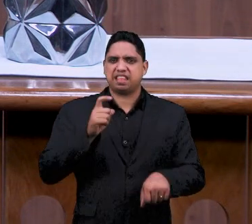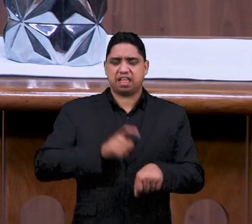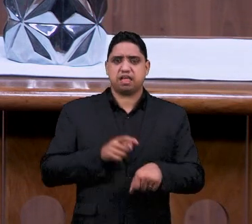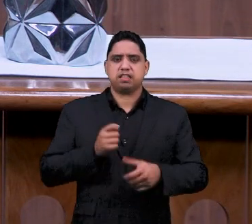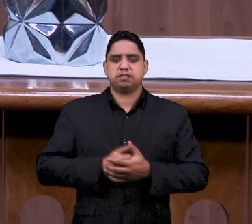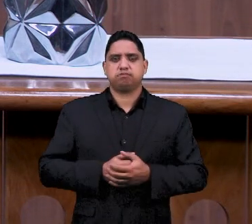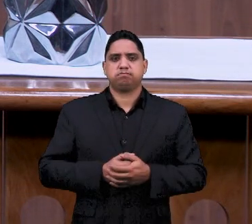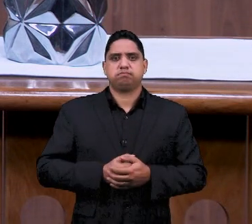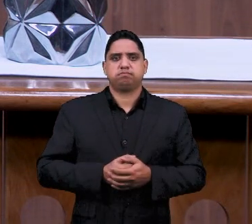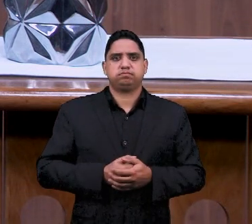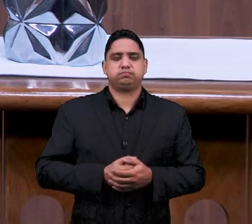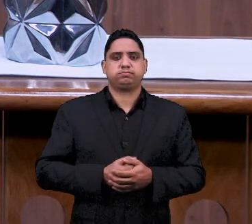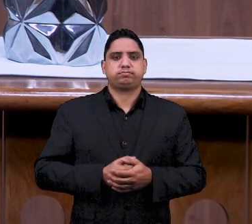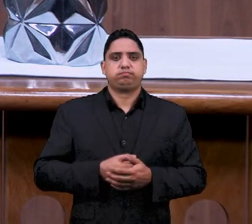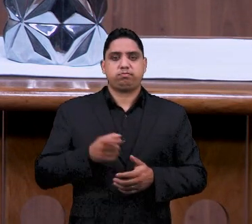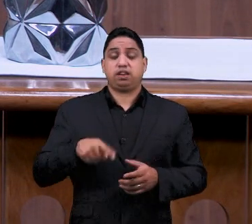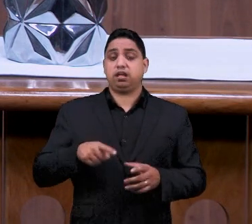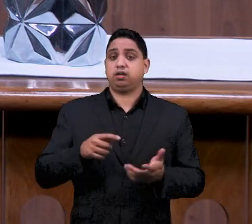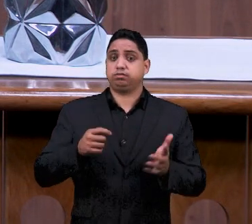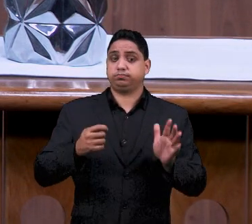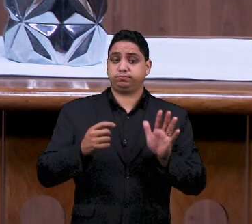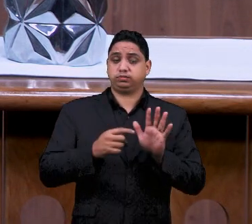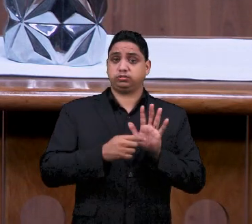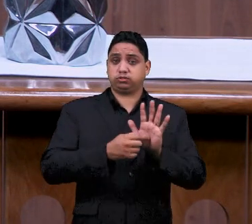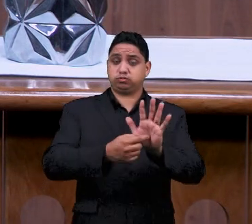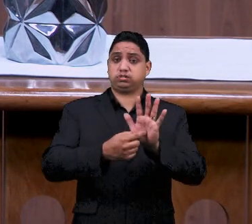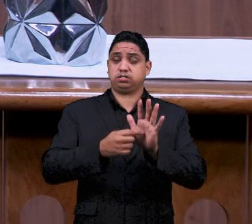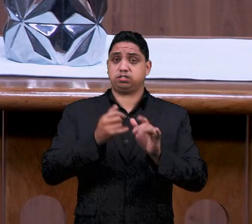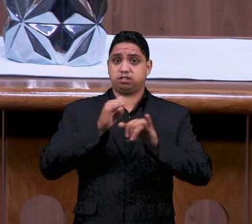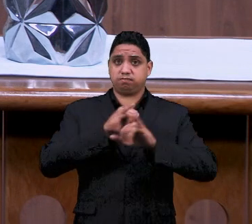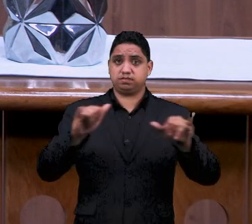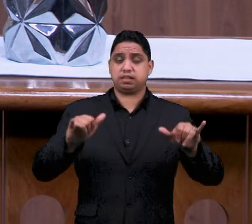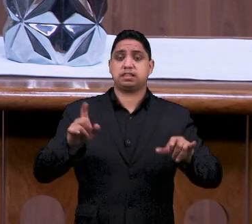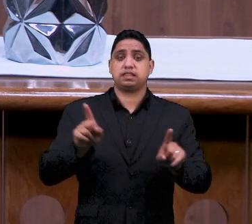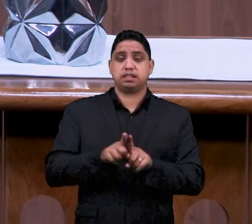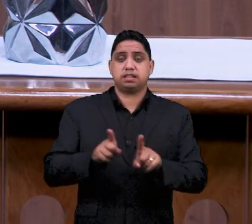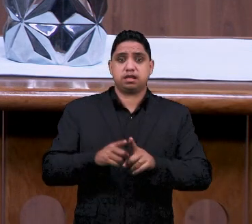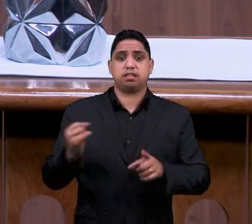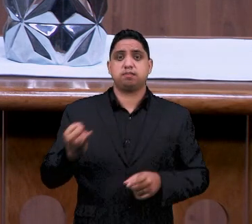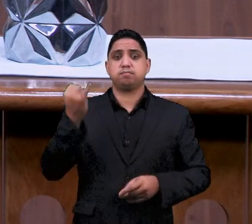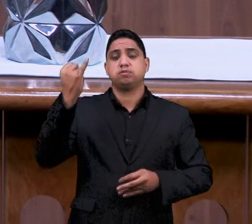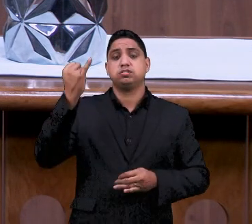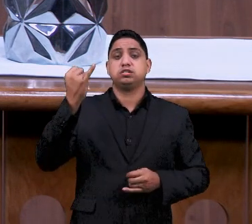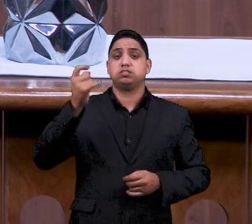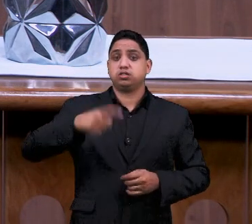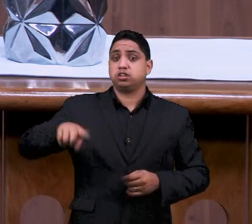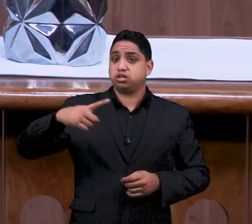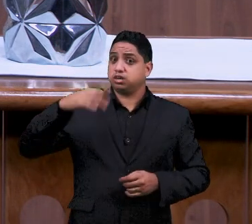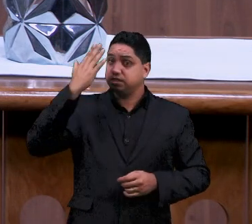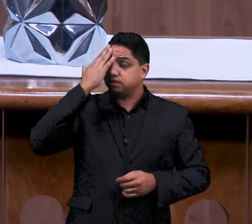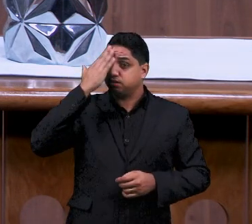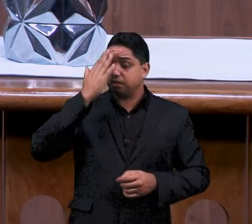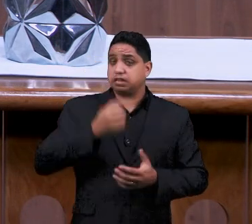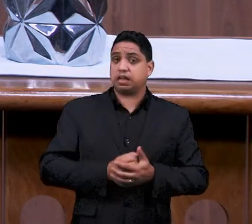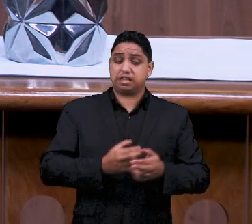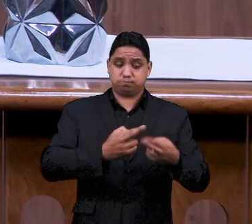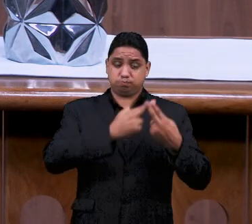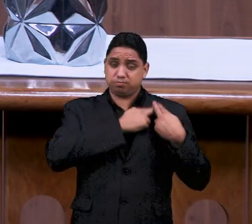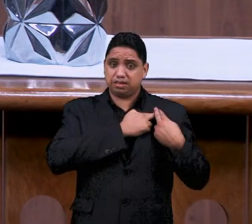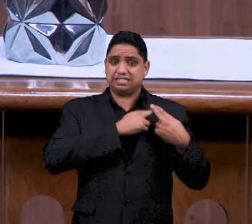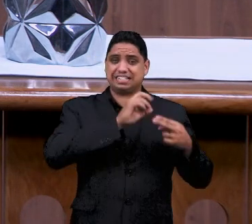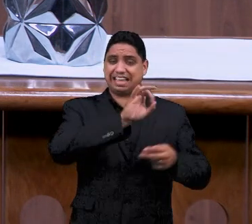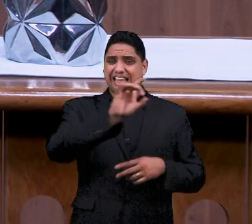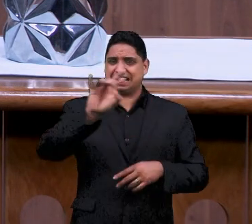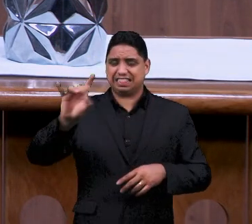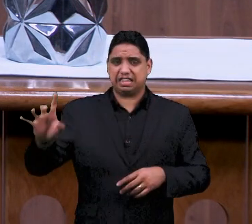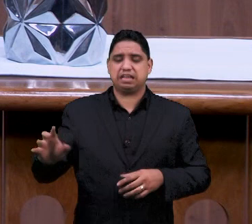C'est ce qui est écrit ici dans la circulaire. Il est important La conscience de chacun de nous, il est important la conscience